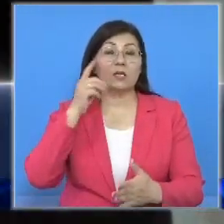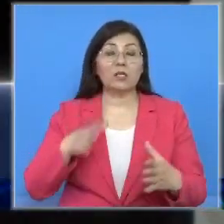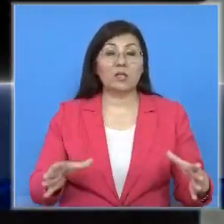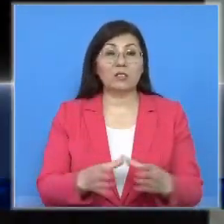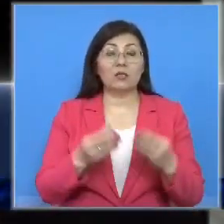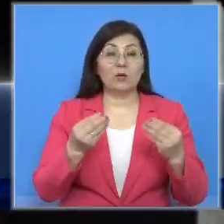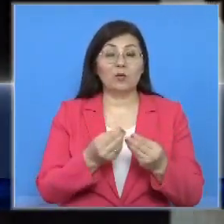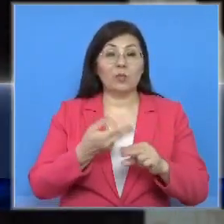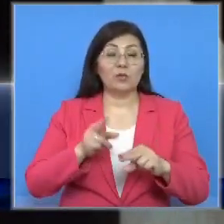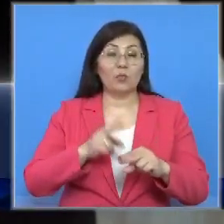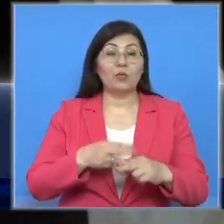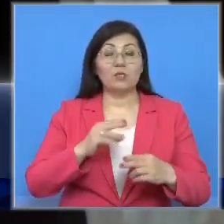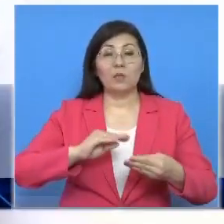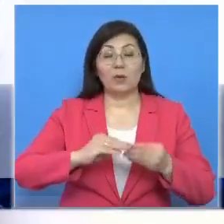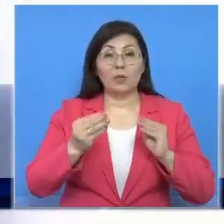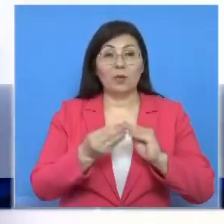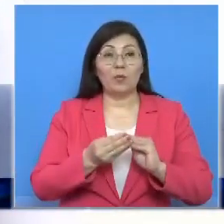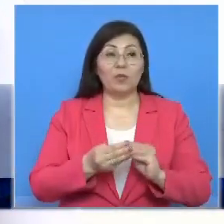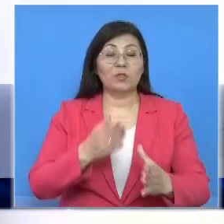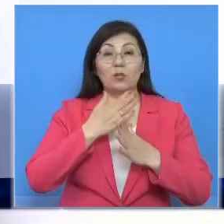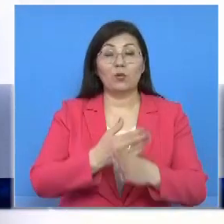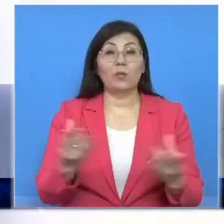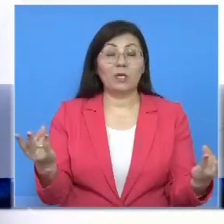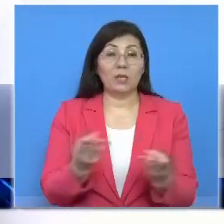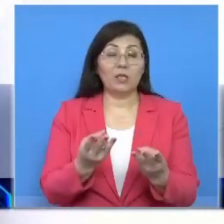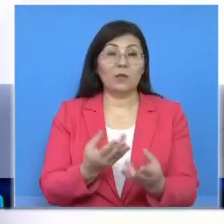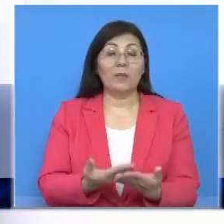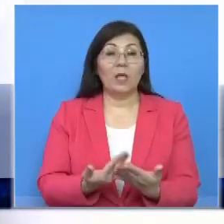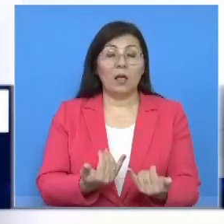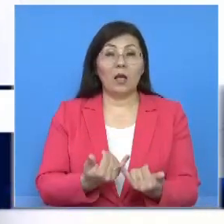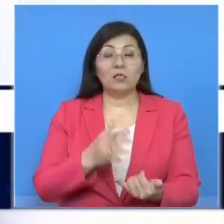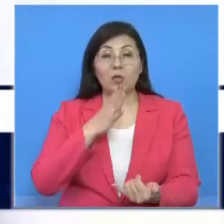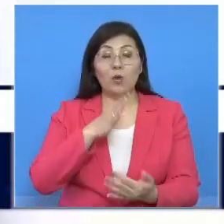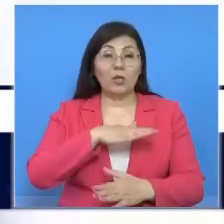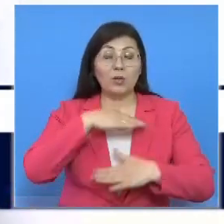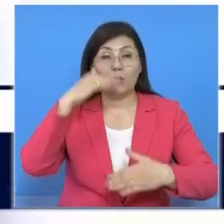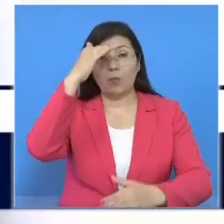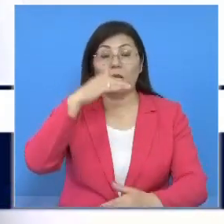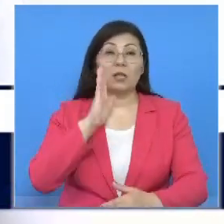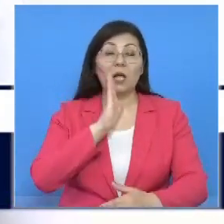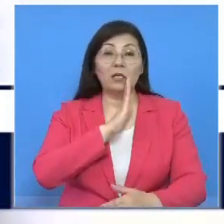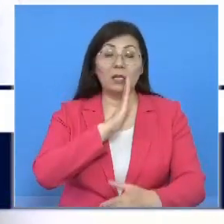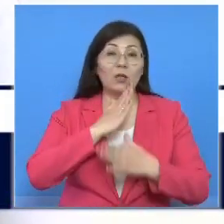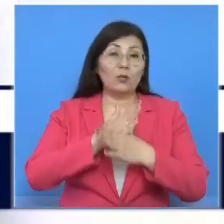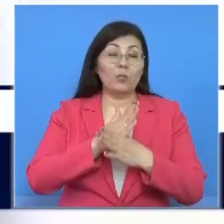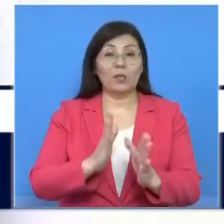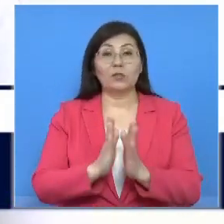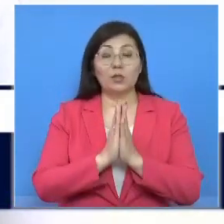мәселе бойынша көмекке жиі жүгінеді. Психологиялық тұрғыдан ушығып тұрған қазіргі таңда көп ата-аналардың келетіні осы балалардың